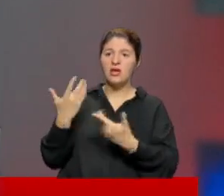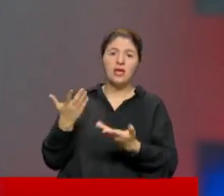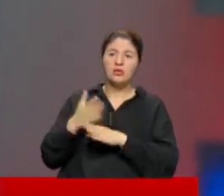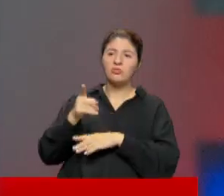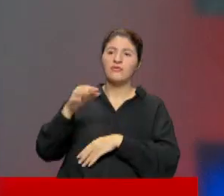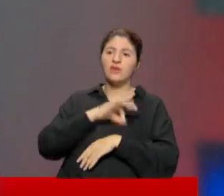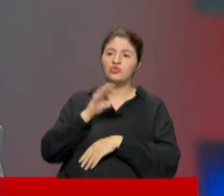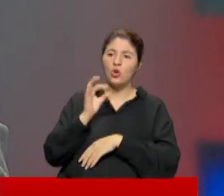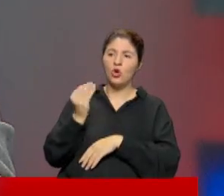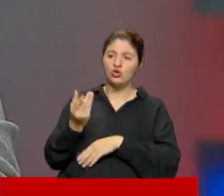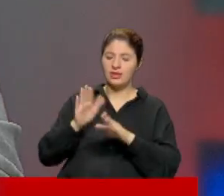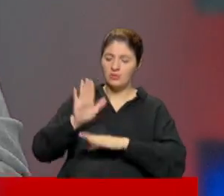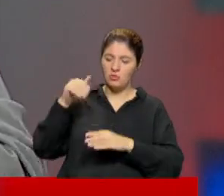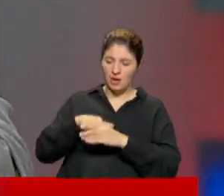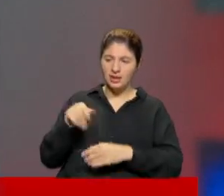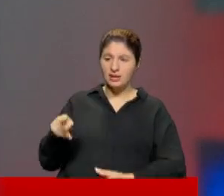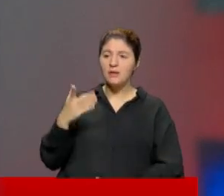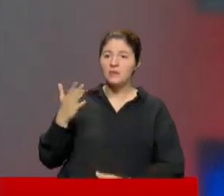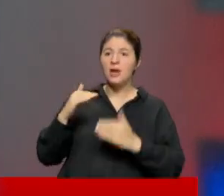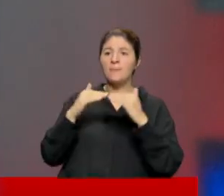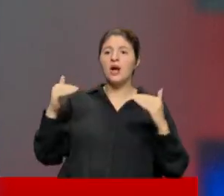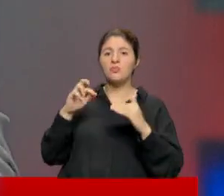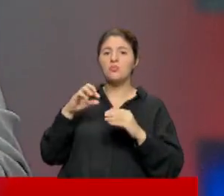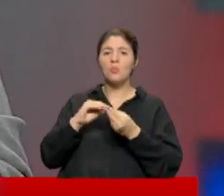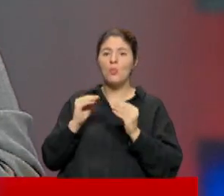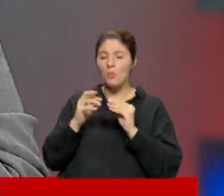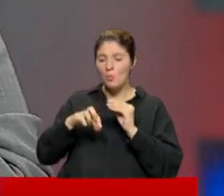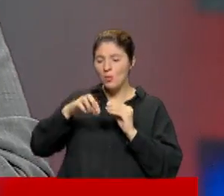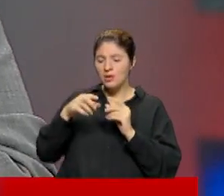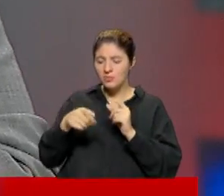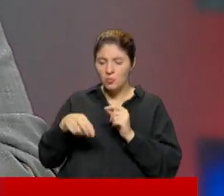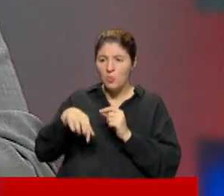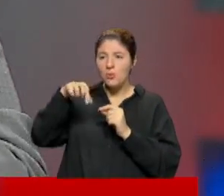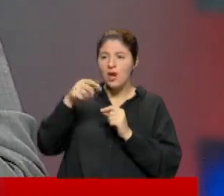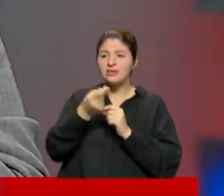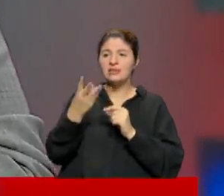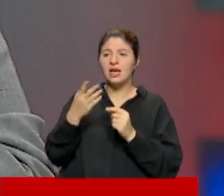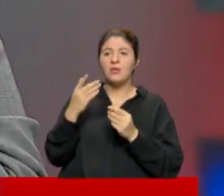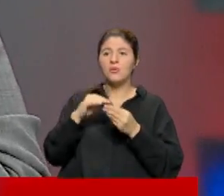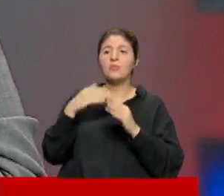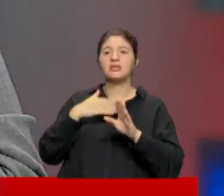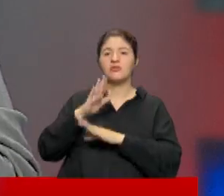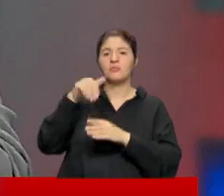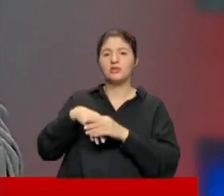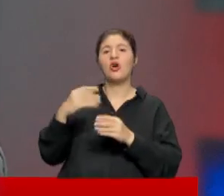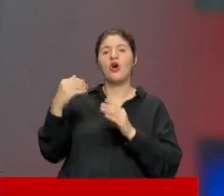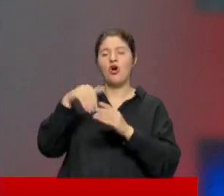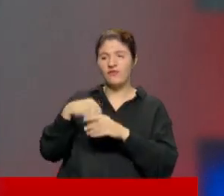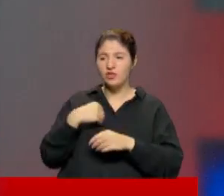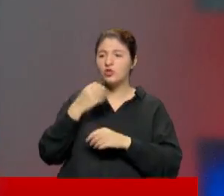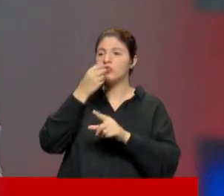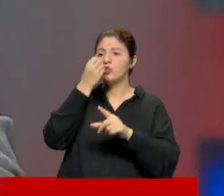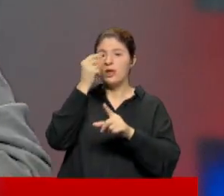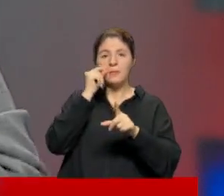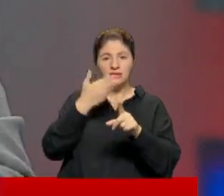niye bunun faydası şu olacak Demokrat partiye baraj problem olmayacak şimdi insanlar Demokrat Parti'ye oy verecekler bizi seviyorlar Gültekin